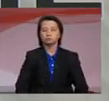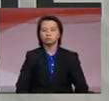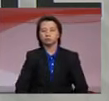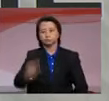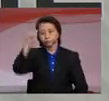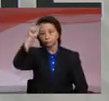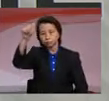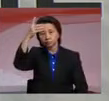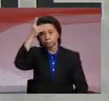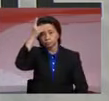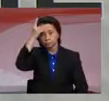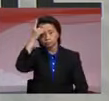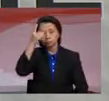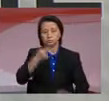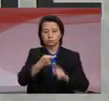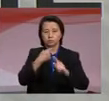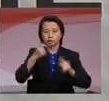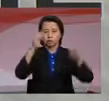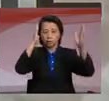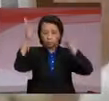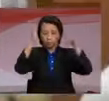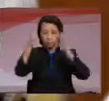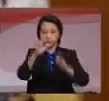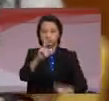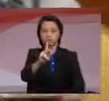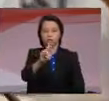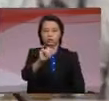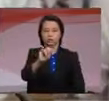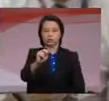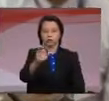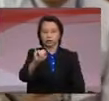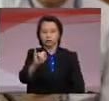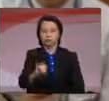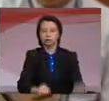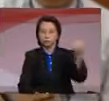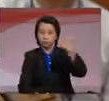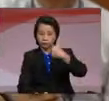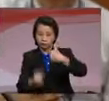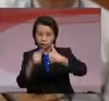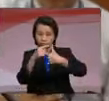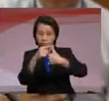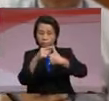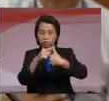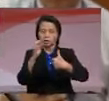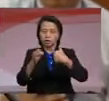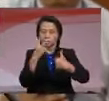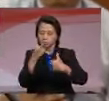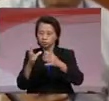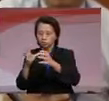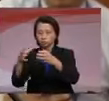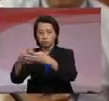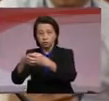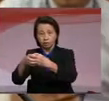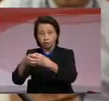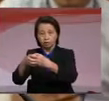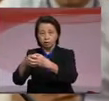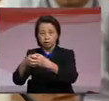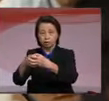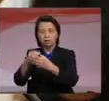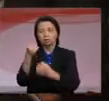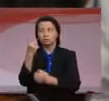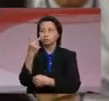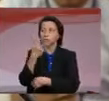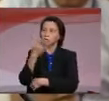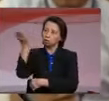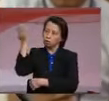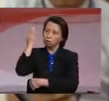Assalamualaikum, Datuk. Saya Haris dari Malaysia Kini. Ada 3 soalan. Pertama sekali, kalau lihat kluster sekarang ni, sejak beberapa hari